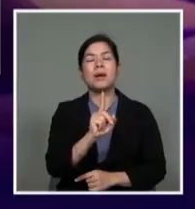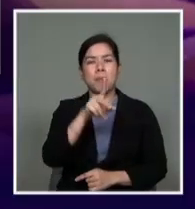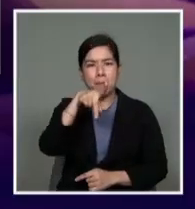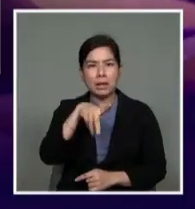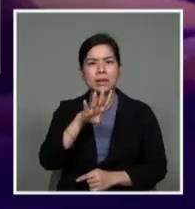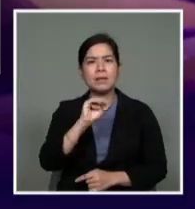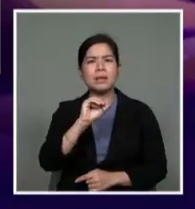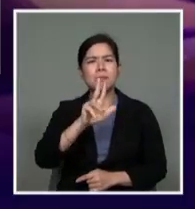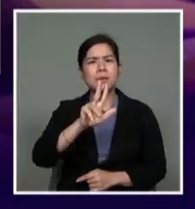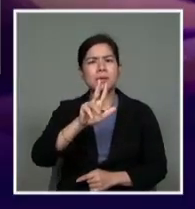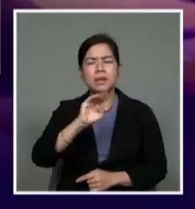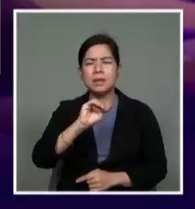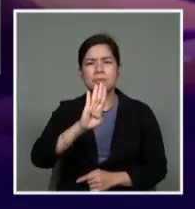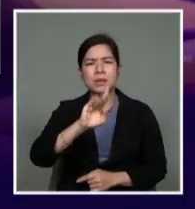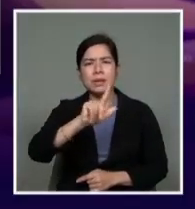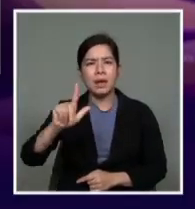1,044,930,000 หุ้นคิดเป็น